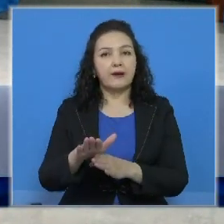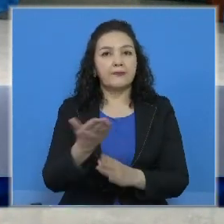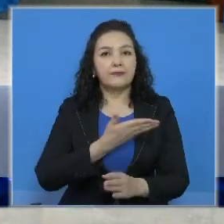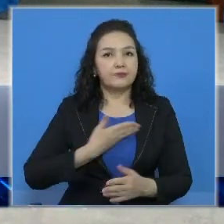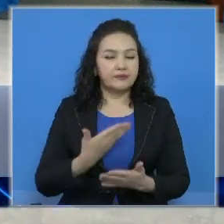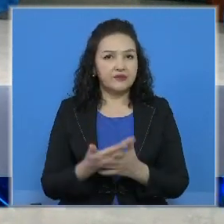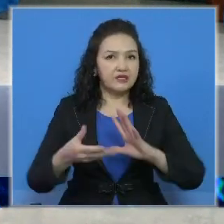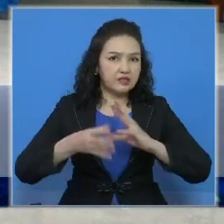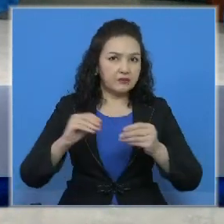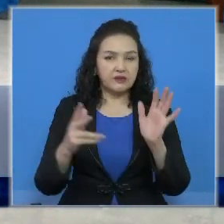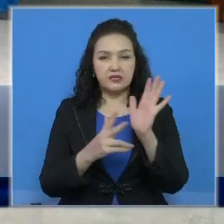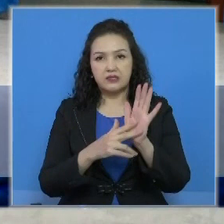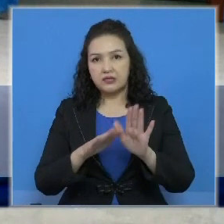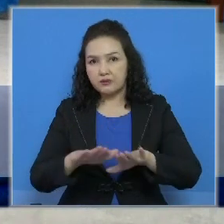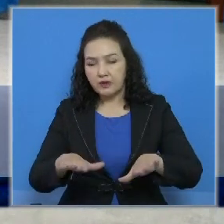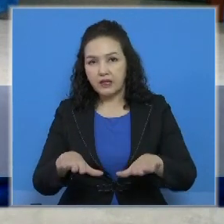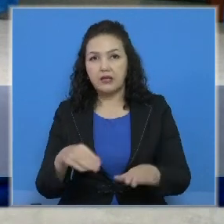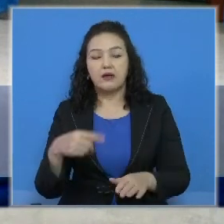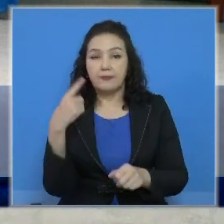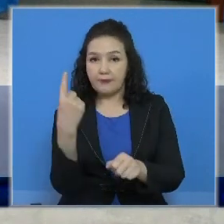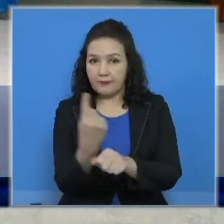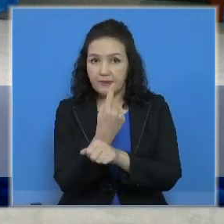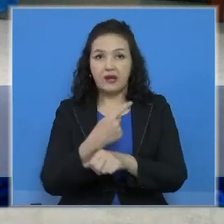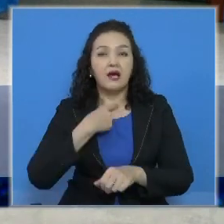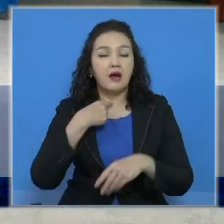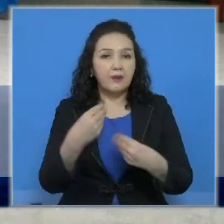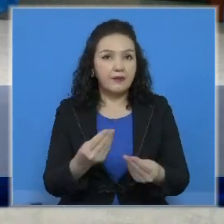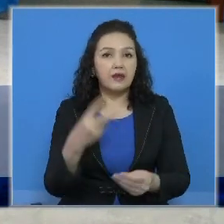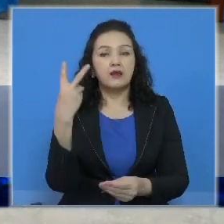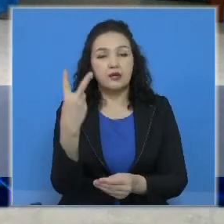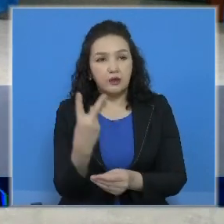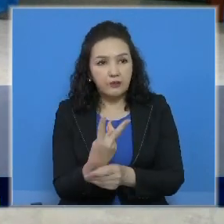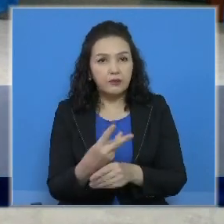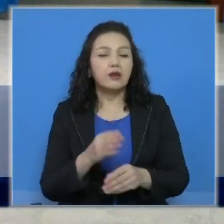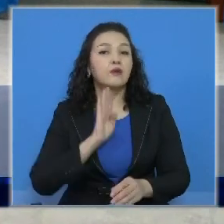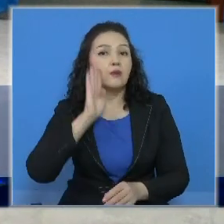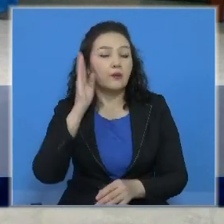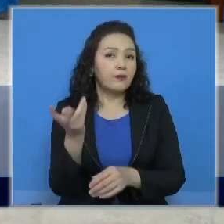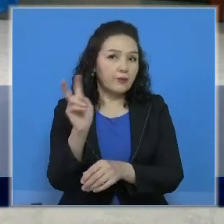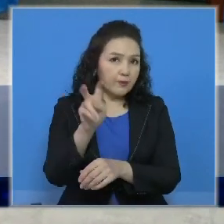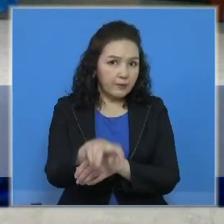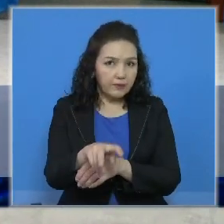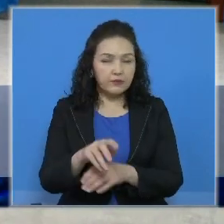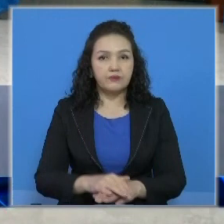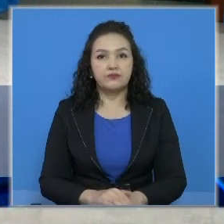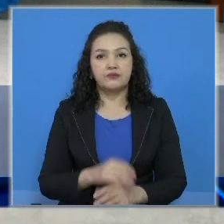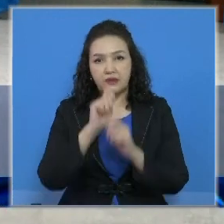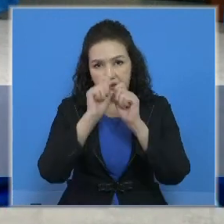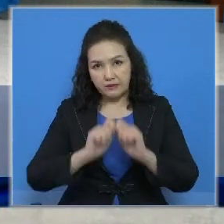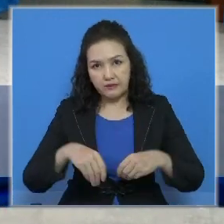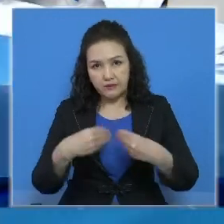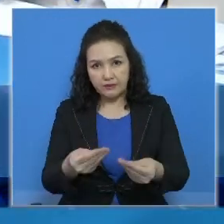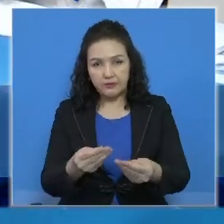bizlerde 8 bala birinci dağıs verip atkan. Sonun içinde mene 2'ye gelip, tanerden gelip dağıs verdi. Olarga da ses